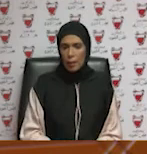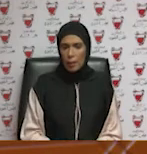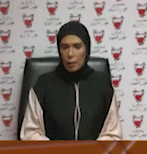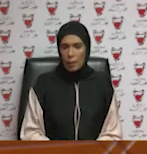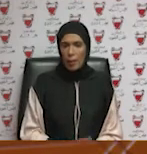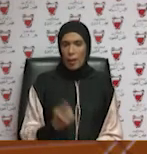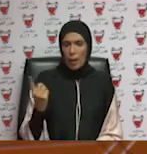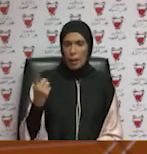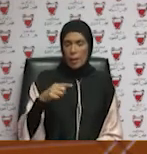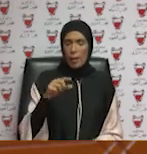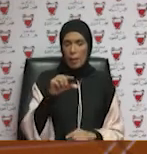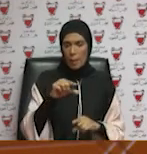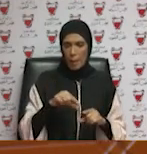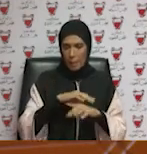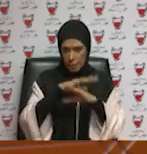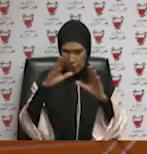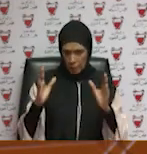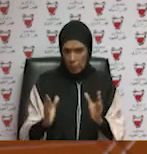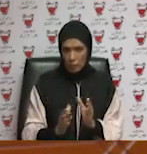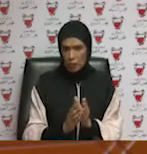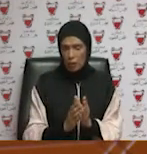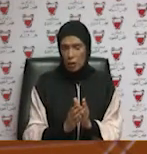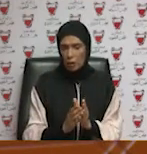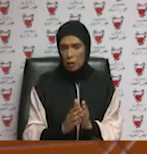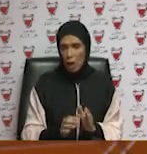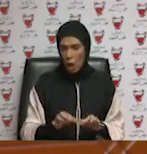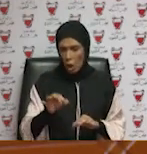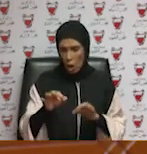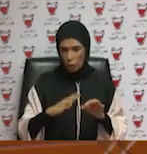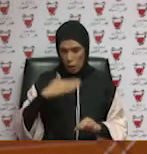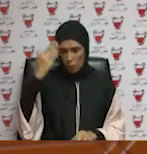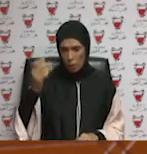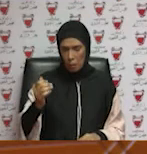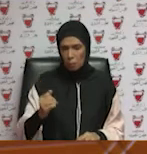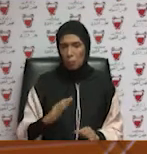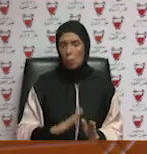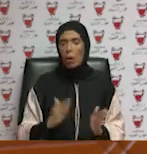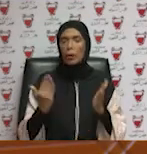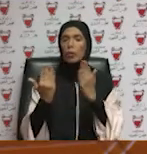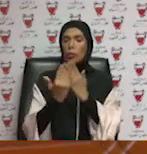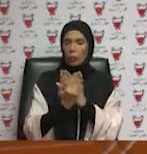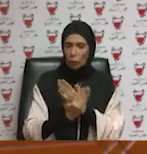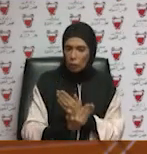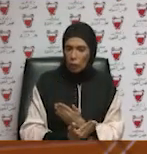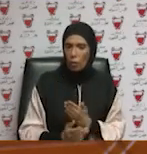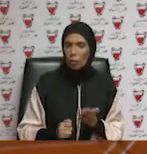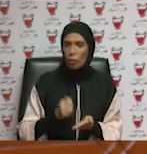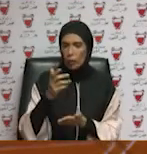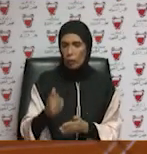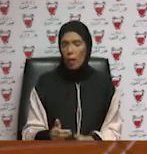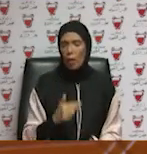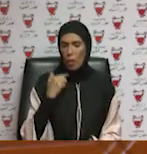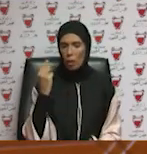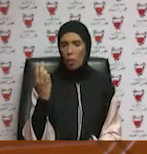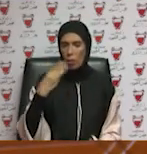بس 10% من إجمالي الموازنة، إلا أنها لم تنفق بالكامل أيضا، إنما أنفق منها